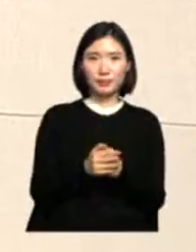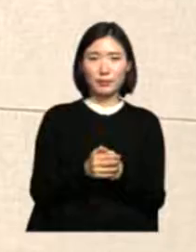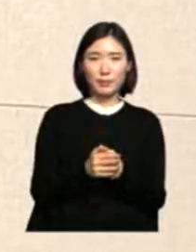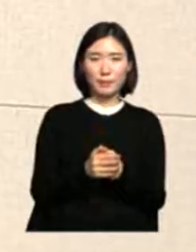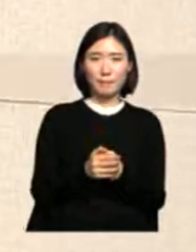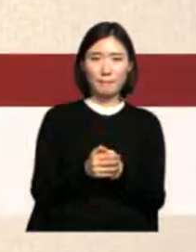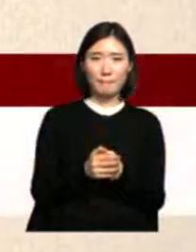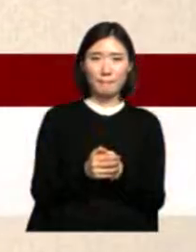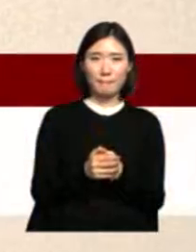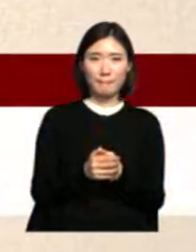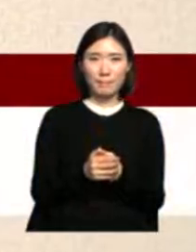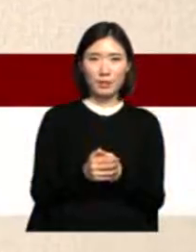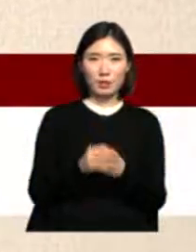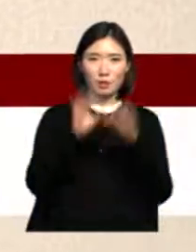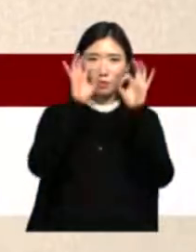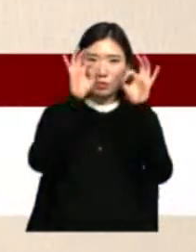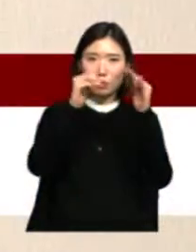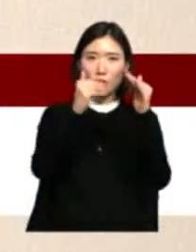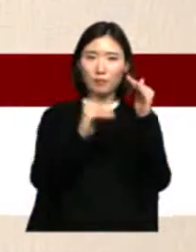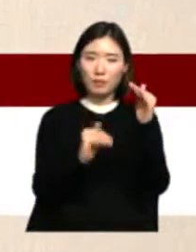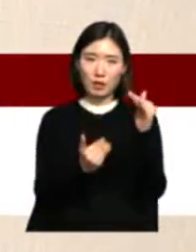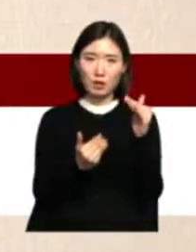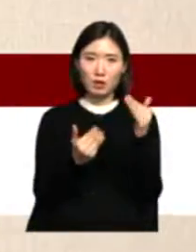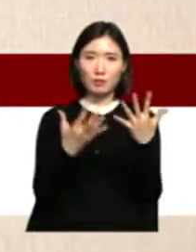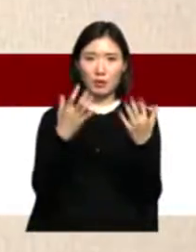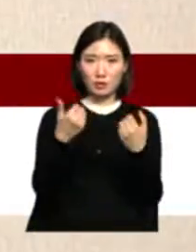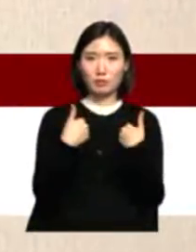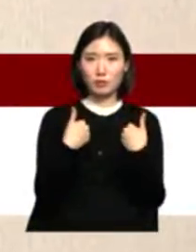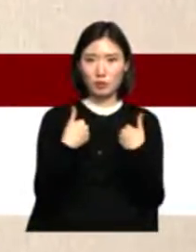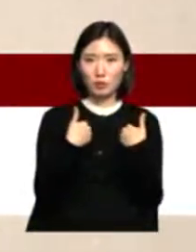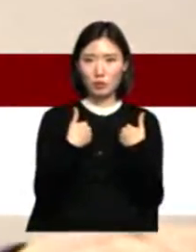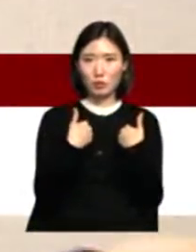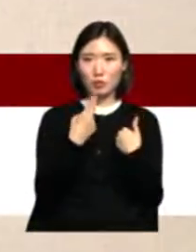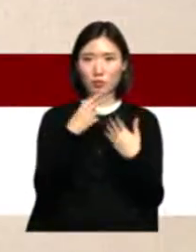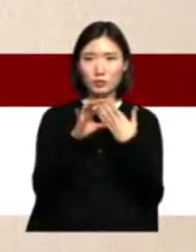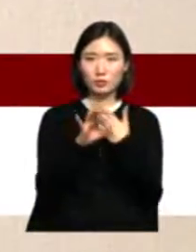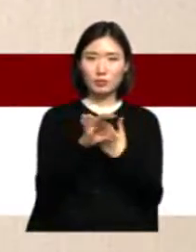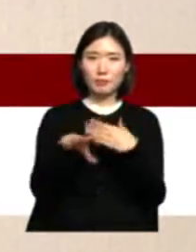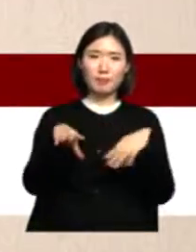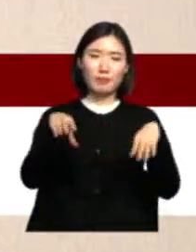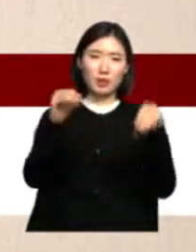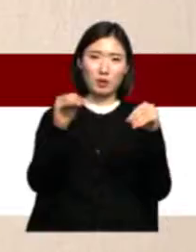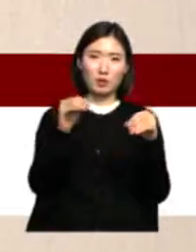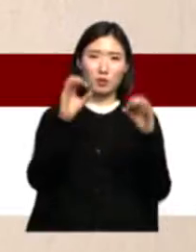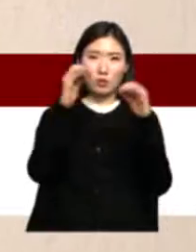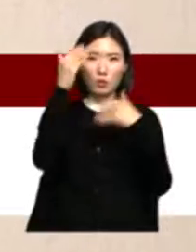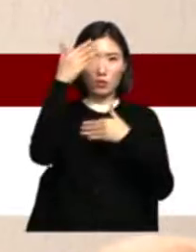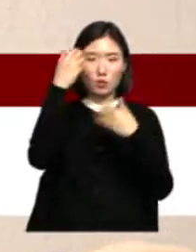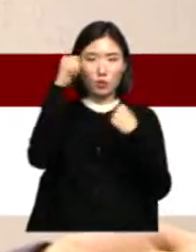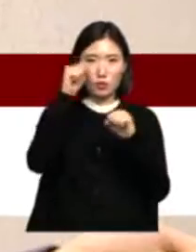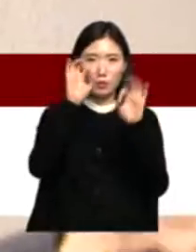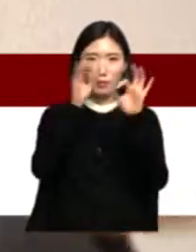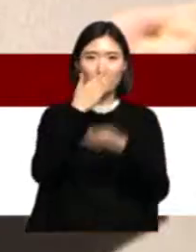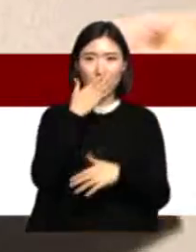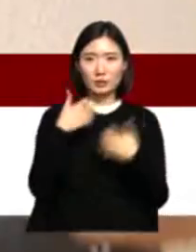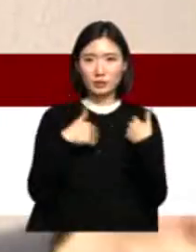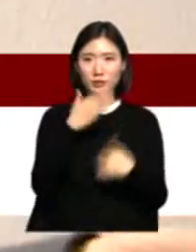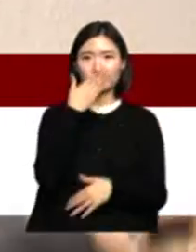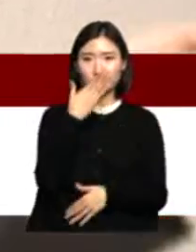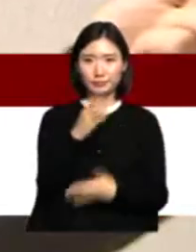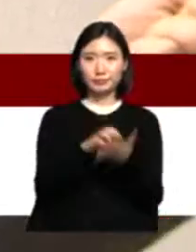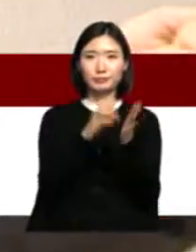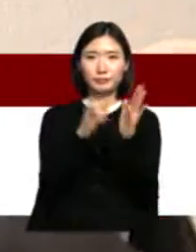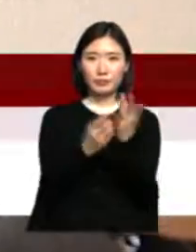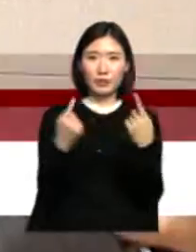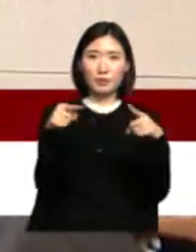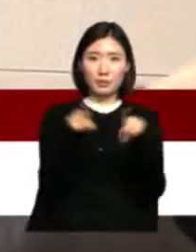사실 볼거리도 있어야 되니까 볼거리가 없으면 사실 좀 내바래죠. 뭐 공연도 볼 수 있고 뭐 즐길 수 있고 이런 부분이 함께 있는